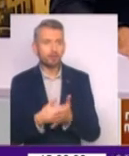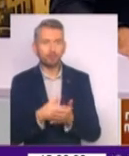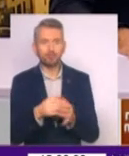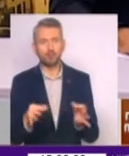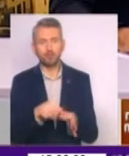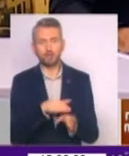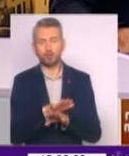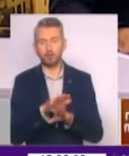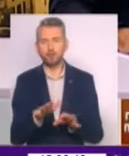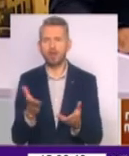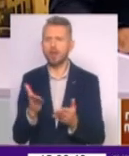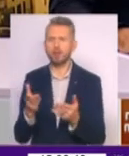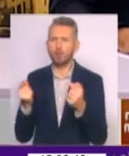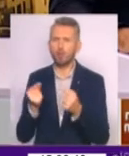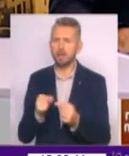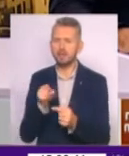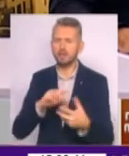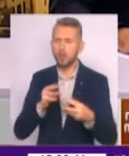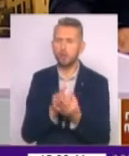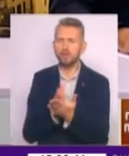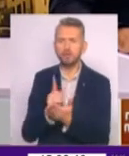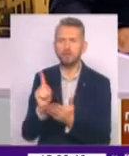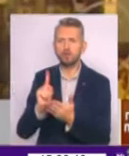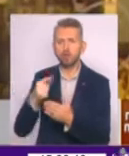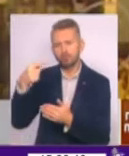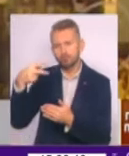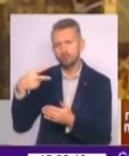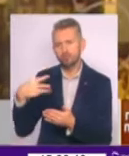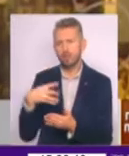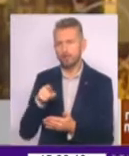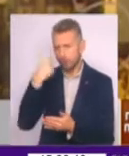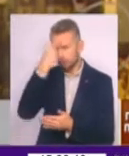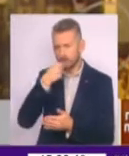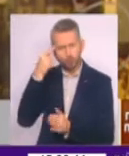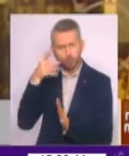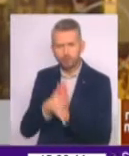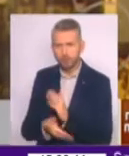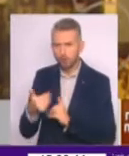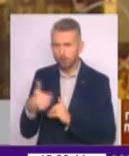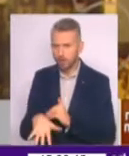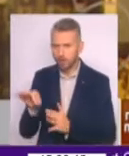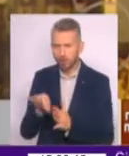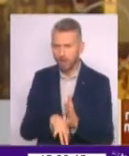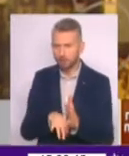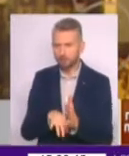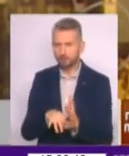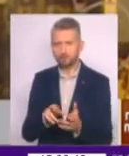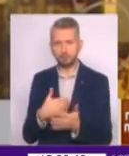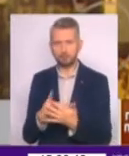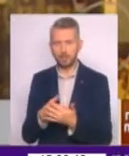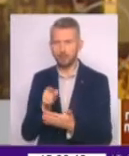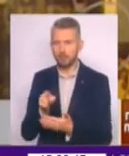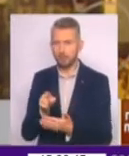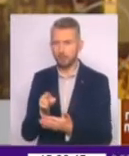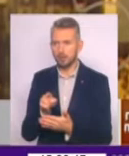впроваджено. А які конкретні от з цієї концепції нюанси, які ви особисто от розумієте, що вже одразу, якби вони були вже